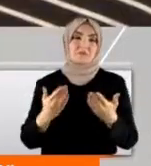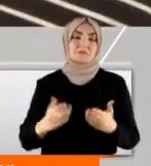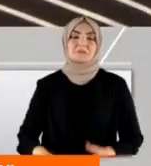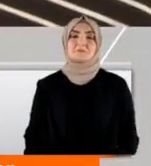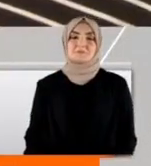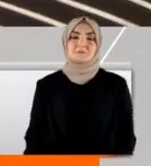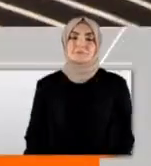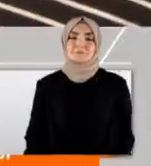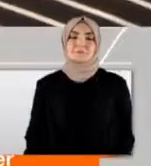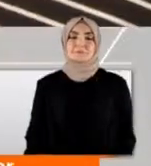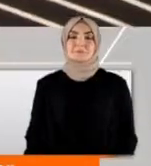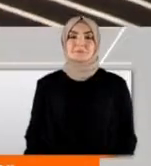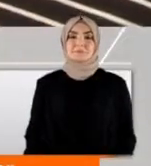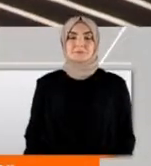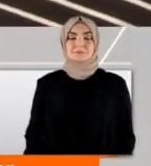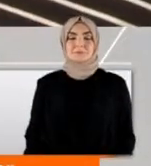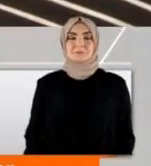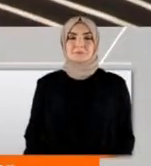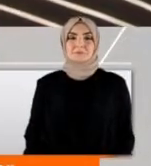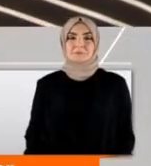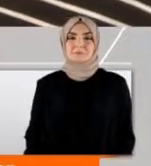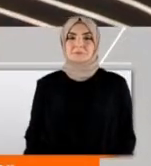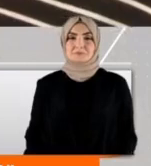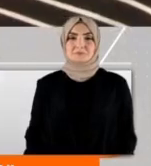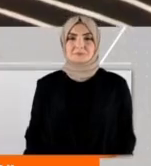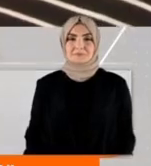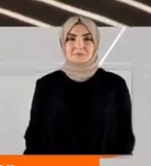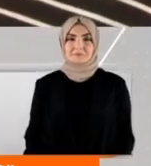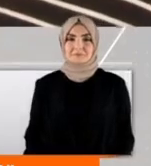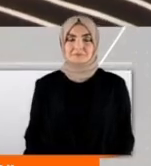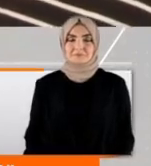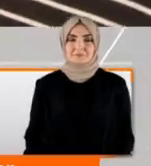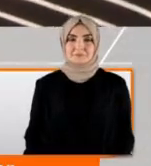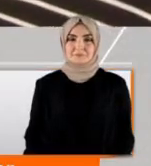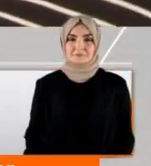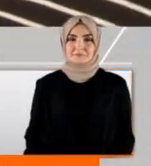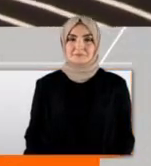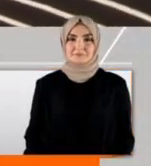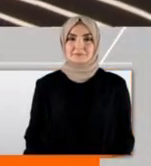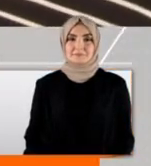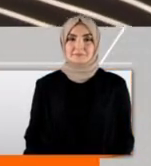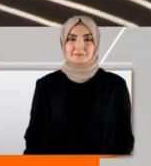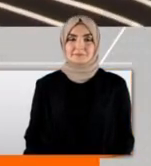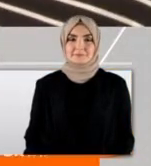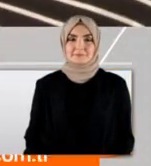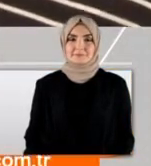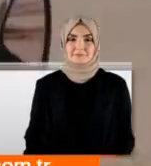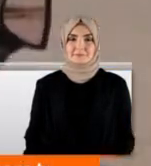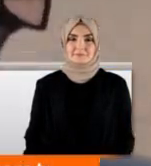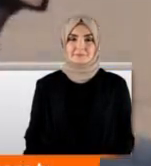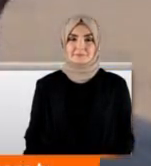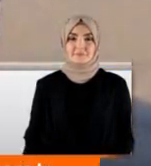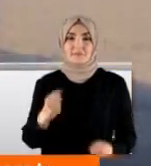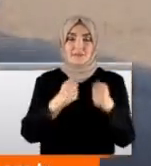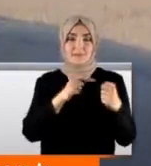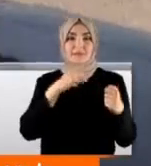Tozunu görüyorsun, gecenin biri de olsa ikisi de olsa inip siliyorsun yani, aşk yani, ne bileyim, bir insan bir sevgilisine koşar, bir şeyine koşar, biz ilk önce arabamıza koşuyoruz.